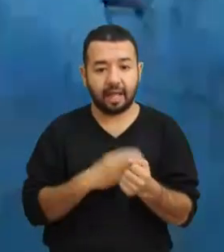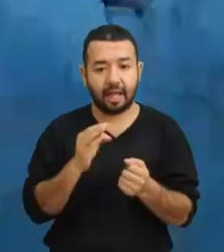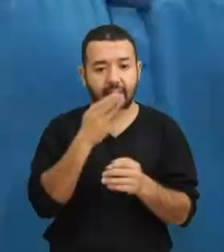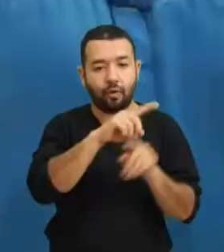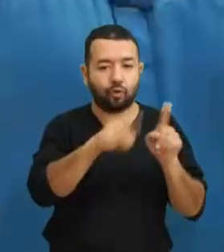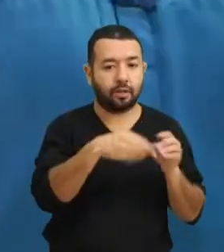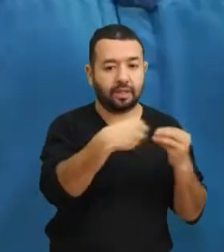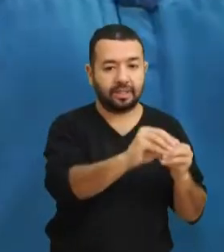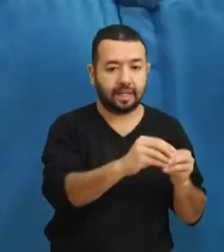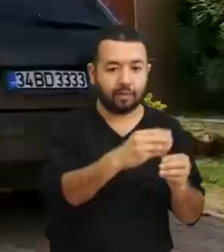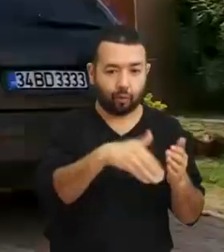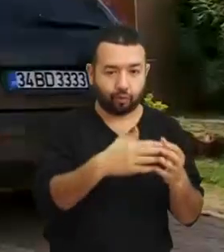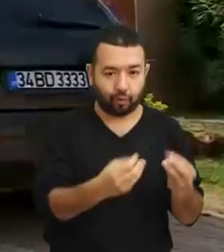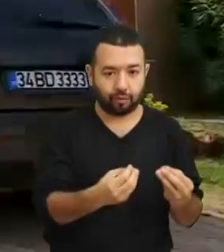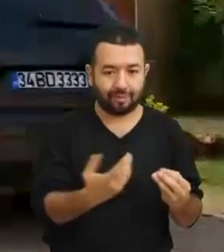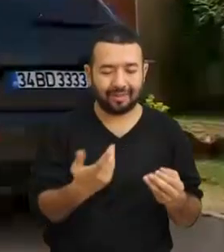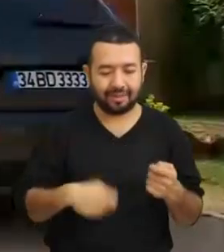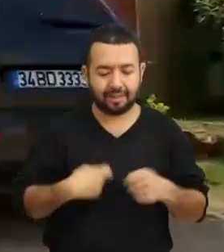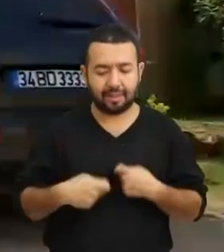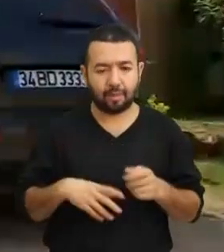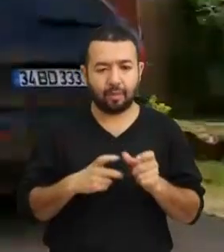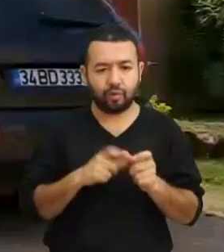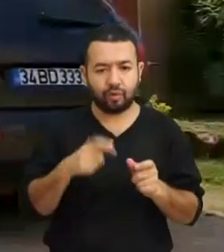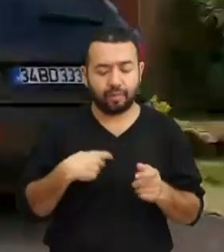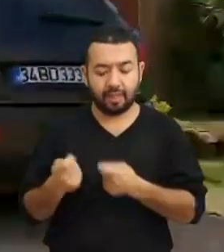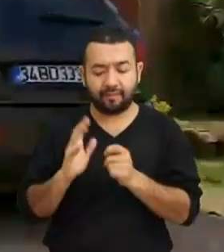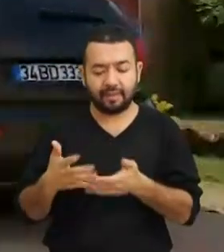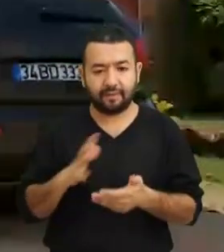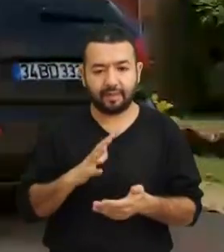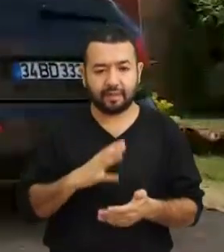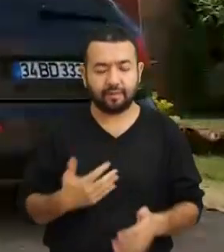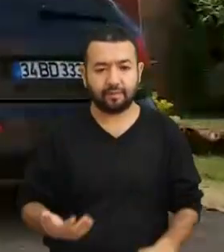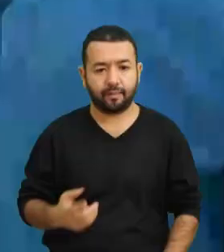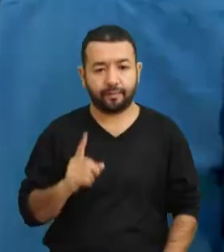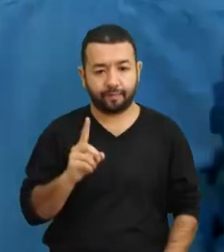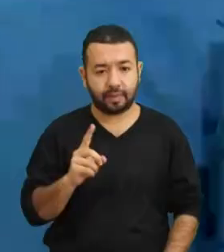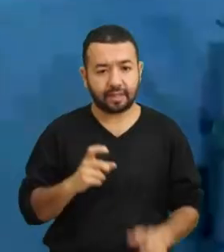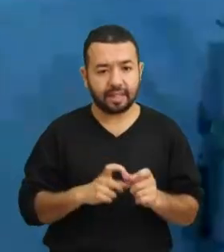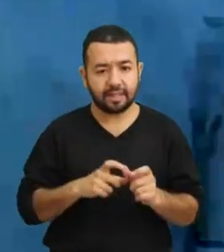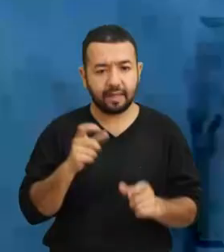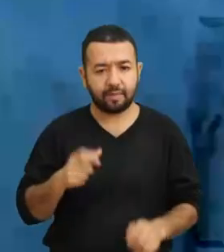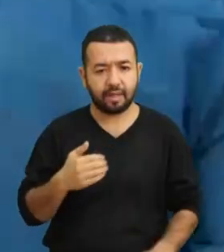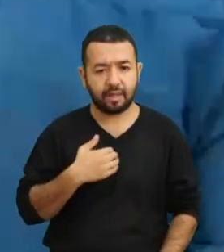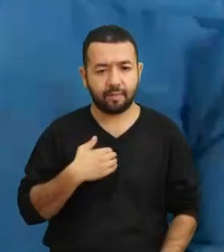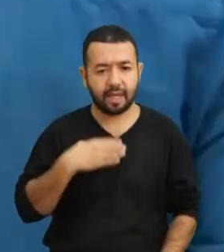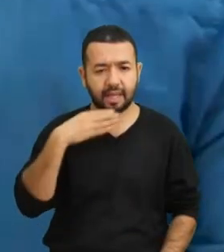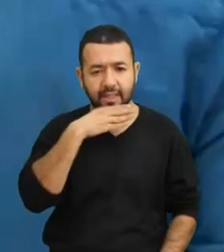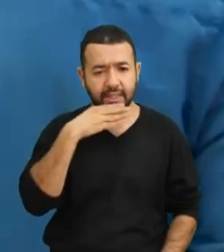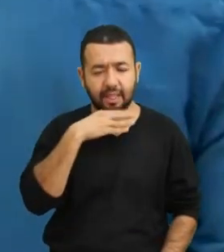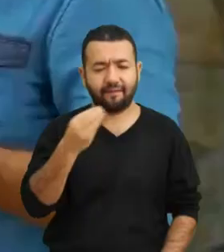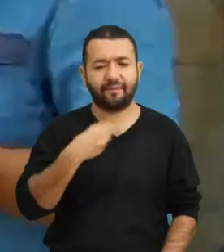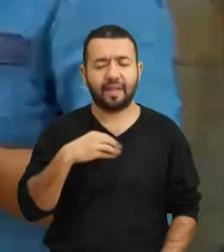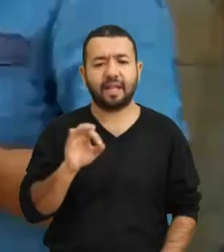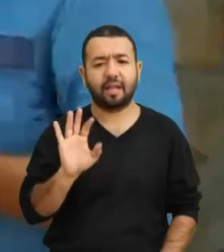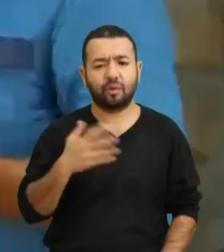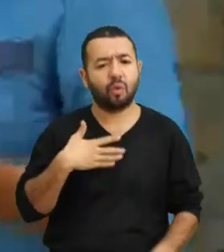kuyumcuya git bozdur diyorsun öyle mi yani? Abuk sabuk konuşma Şükrü. İşim gücüm var benim. Bir daha zarf. Bana sakın zarf göndermeyin oldu